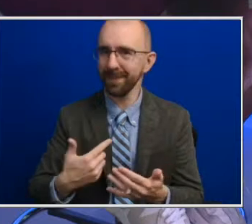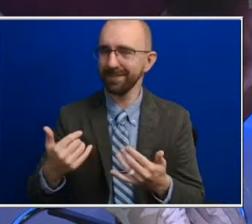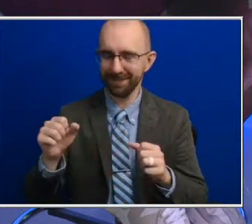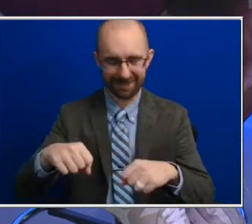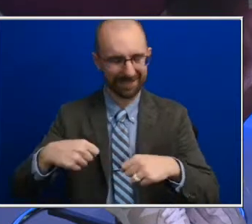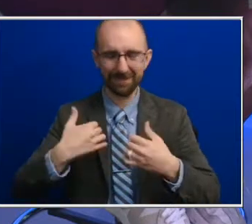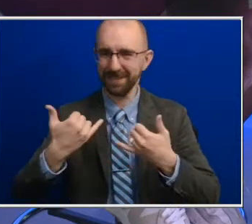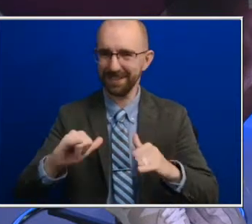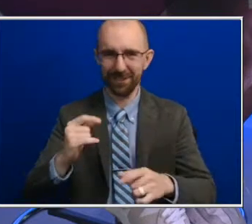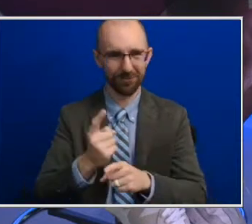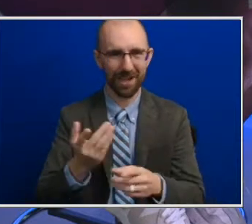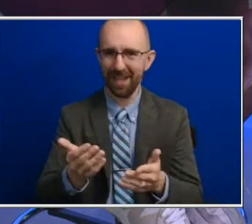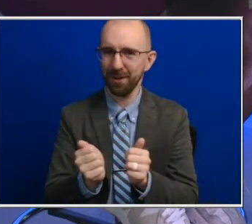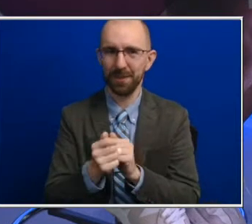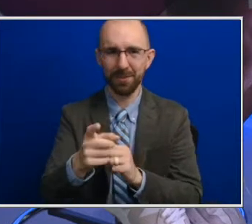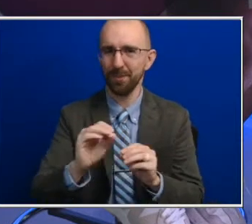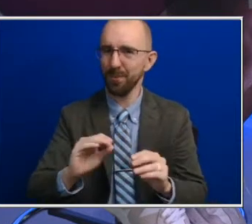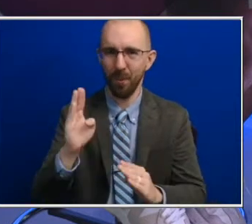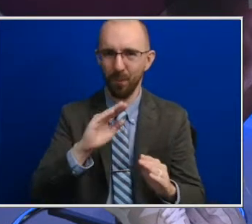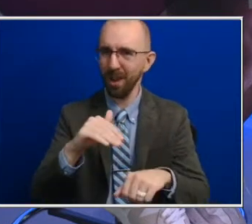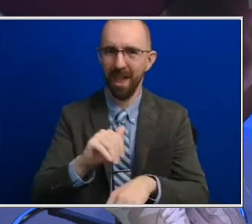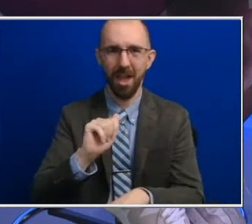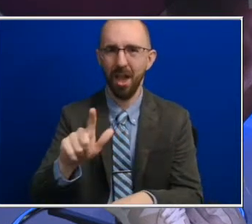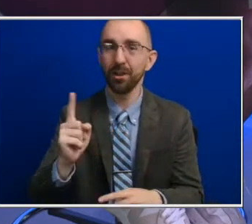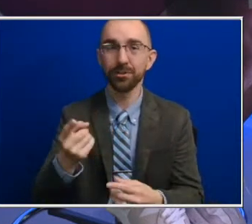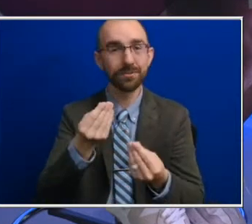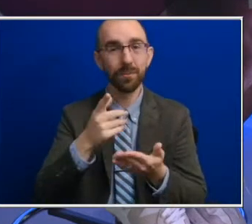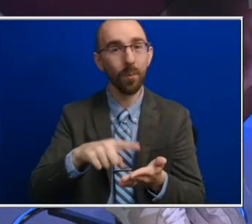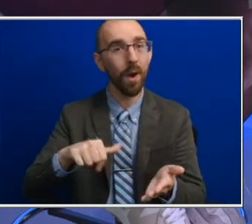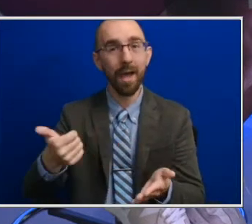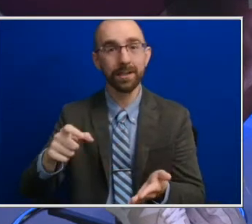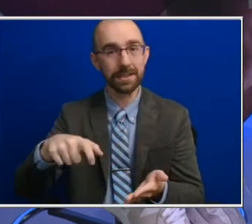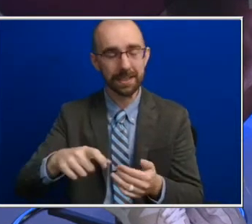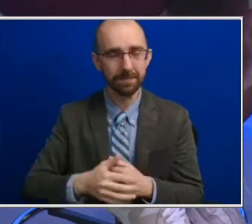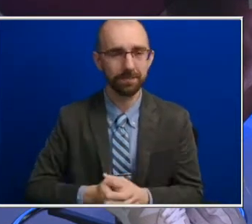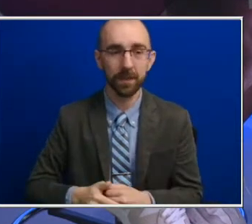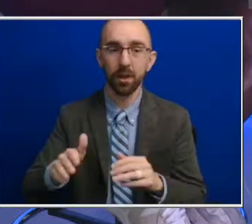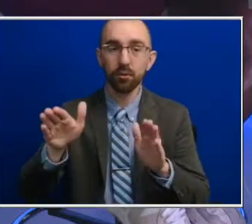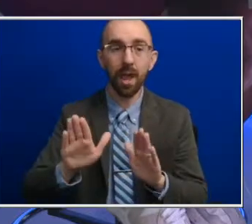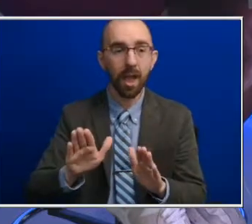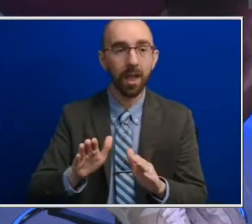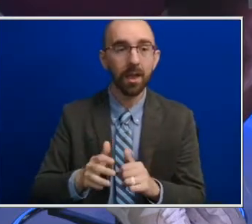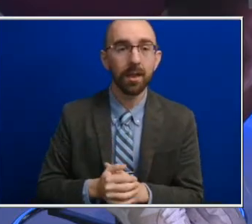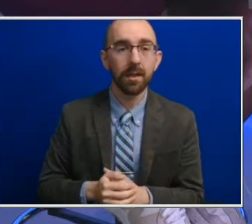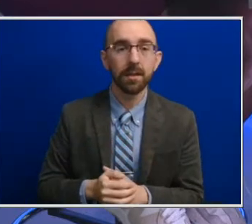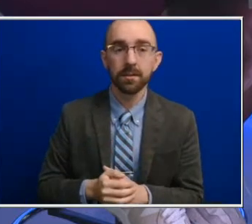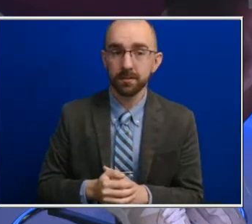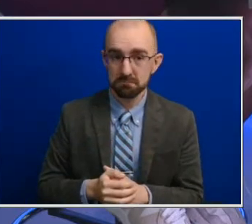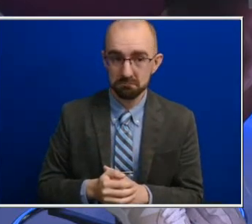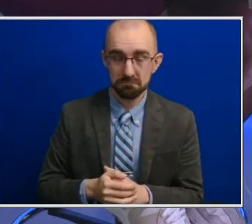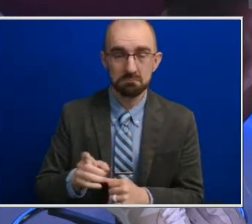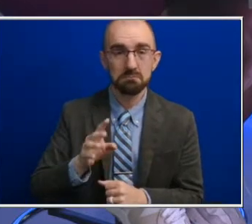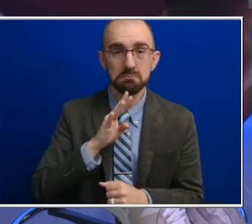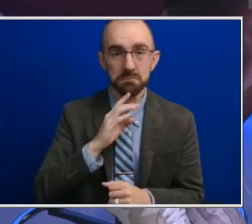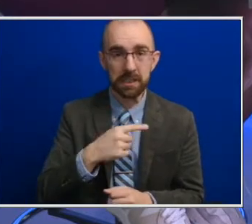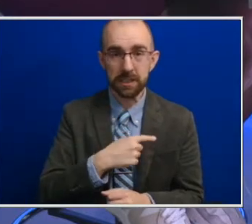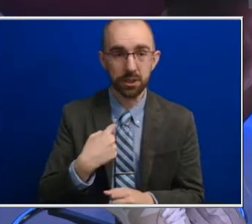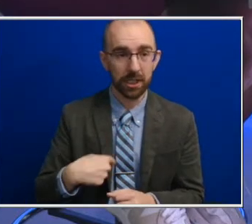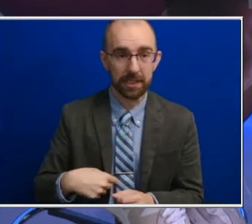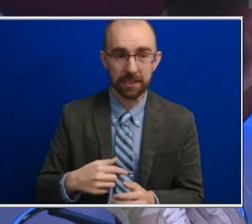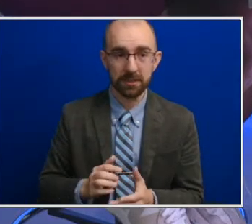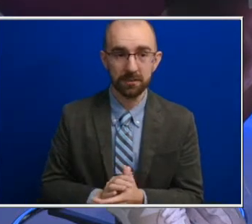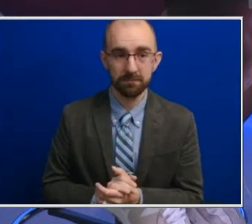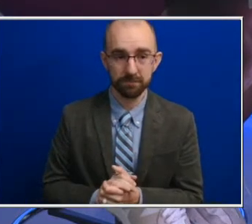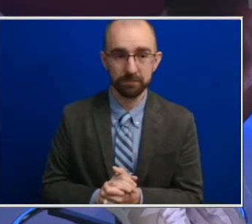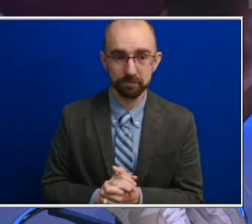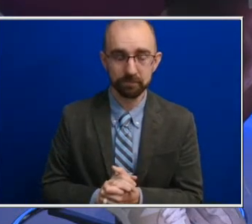right here with you. No worries at all. Just let me know what else you need. Great. 我们现在说过一晚，你可以通知我，我今天晚